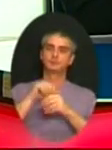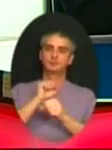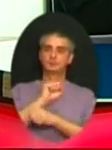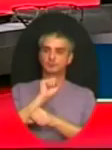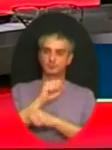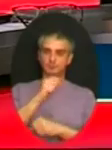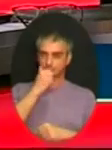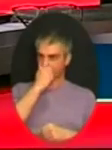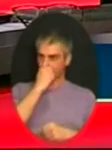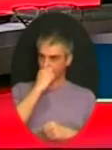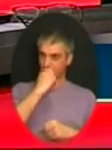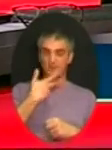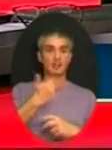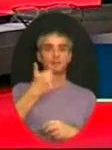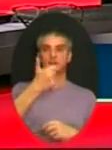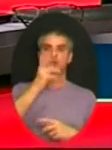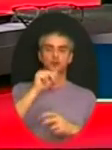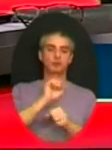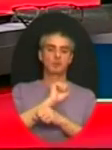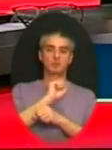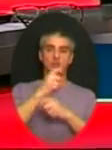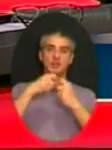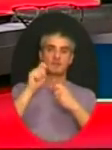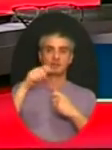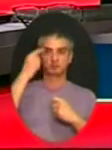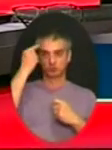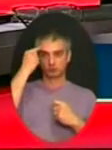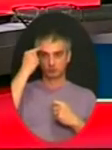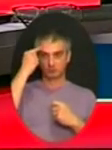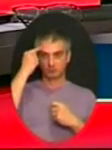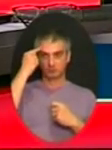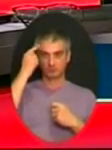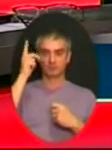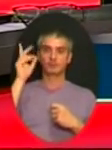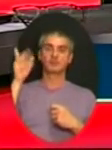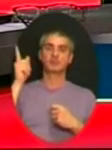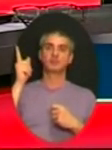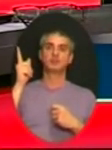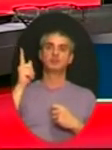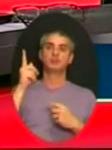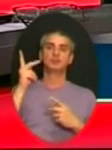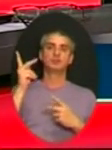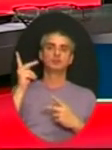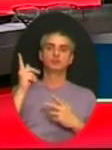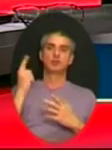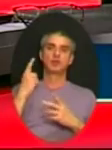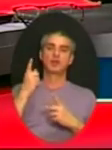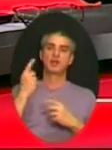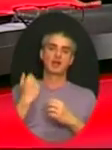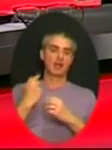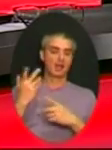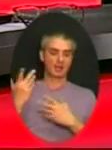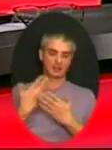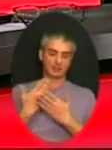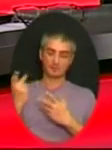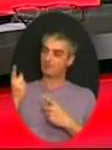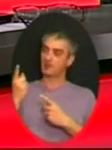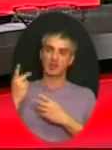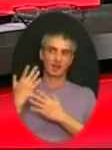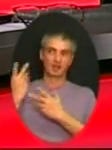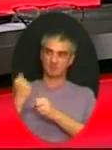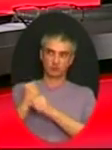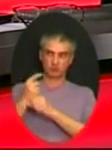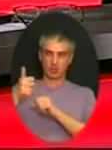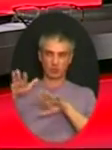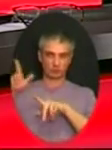ח"כים שחושבים... אין מנהיגות פשוט. יש באופוזיציה ח"כים שחושבים שההופעות של ראש הממשלה בכנסת הן עובדות לטובתו ודווקא לרעת האופוזיציה,